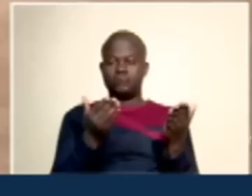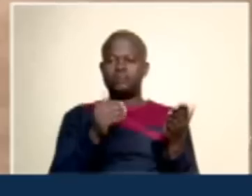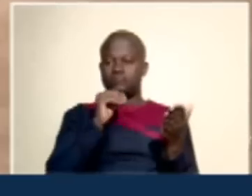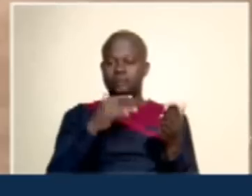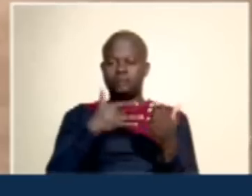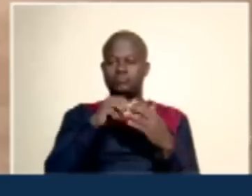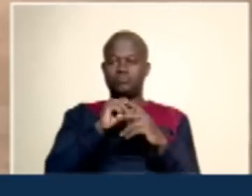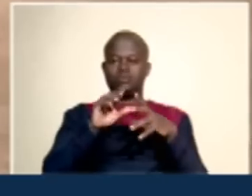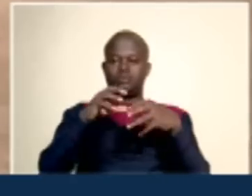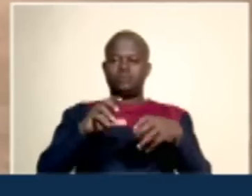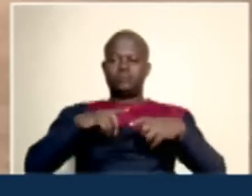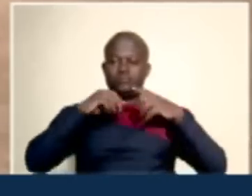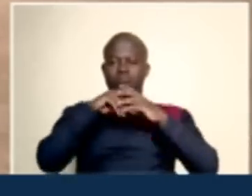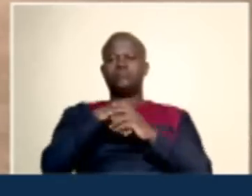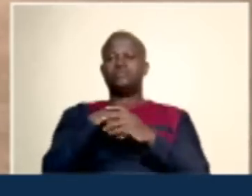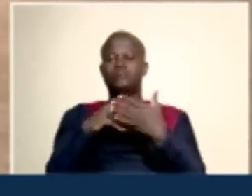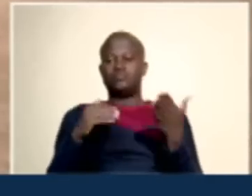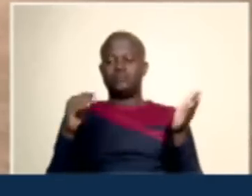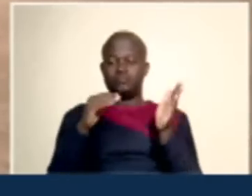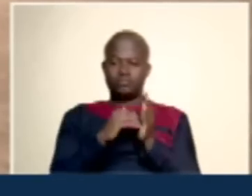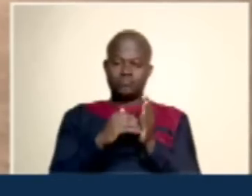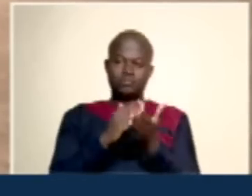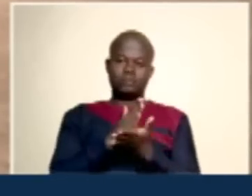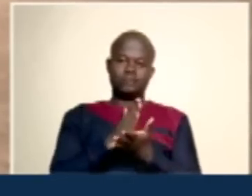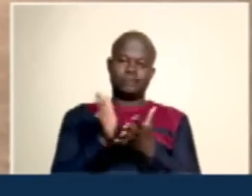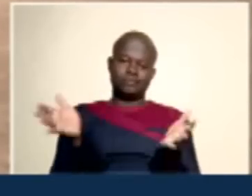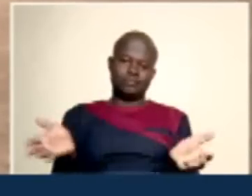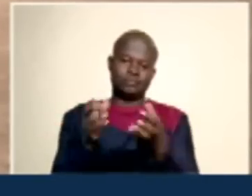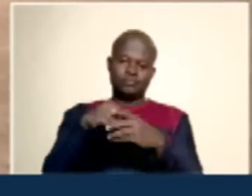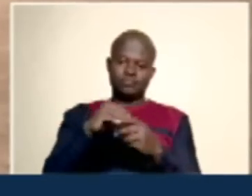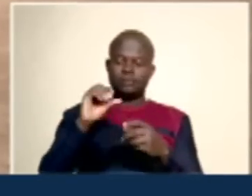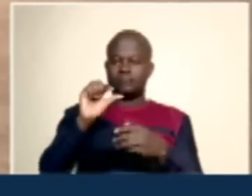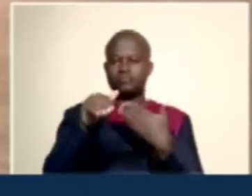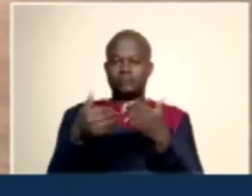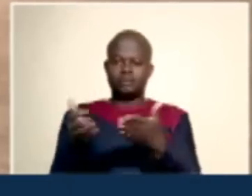kutiyumva muri sosiyete barimo mbese tukabakangurira muri makeya